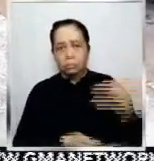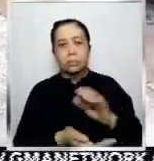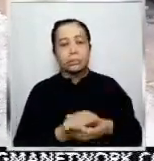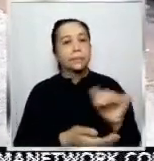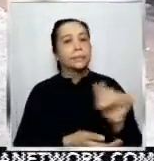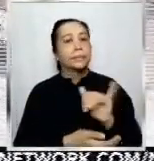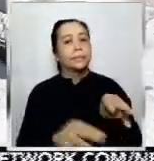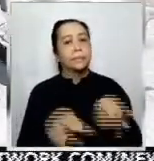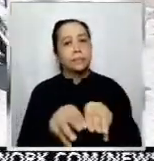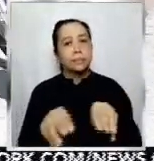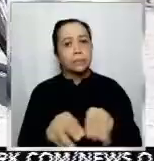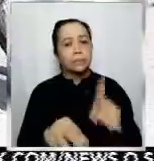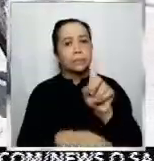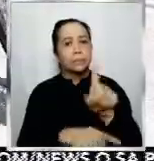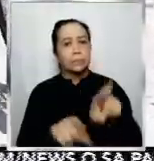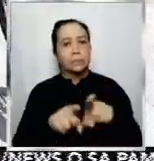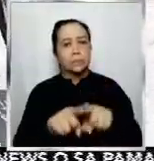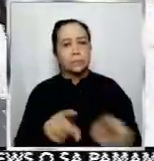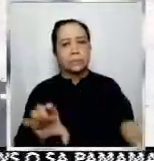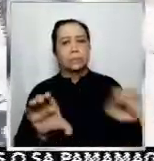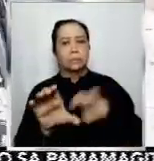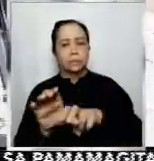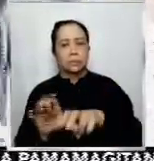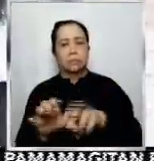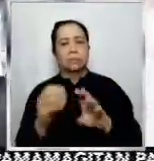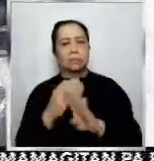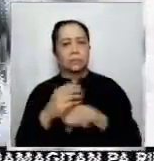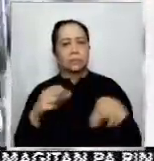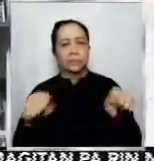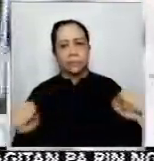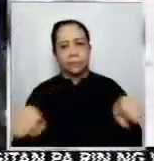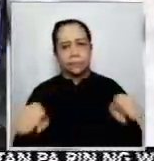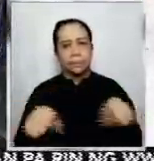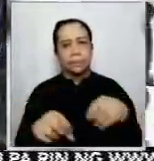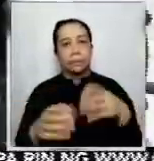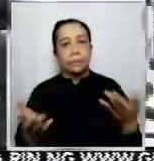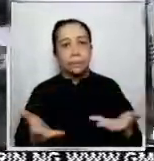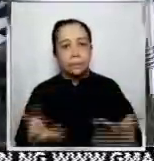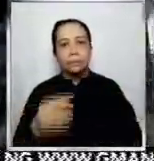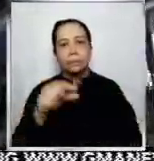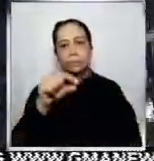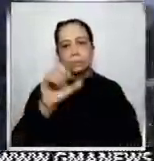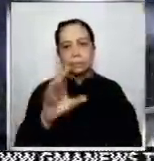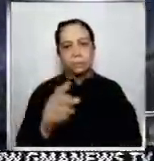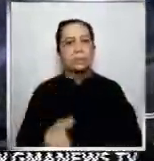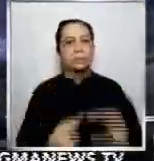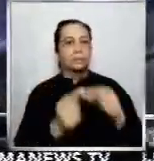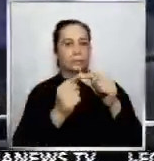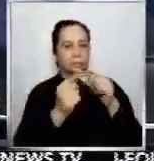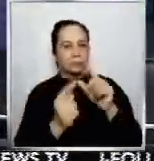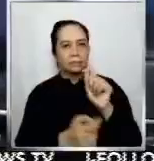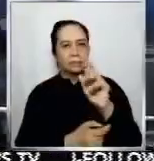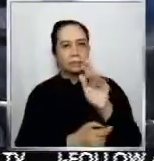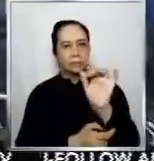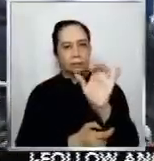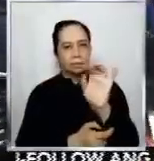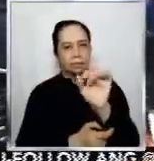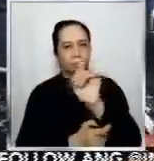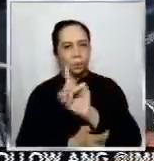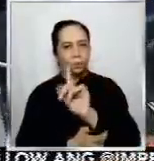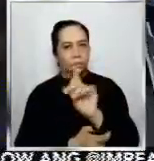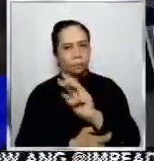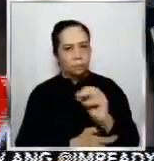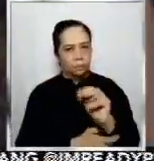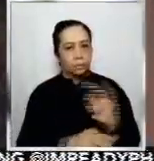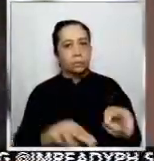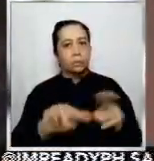City. Special trip na 18 pesos kada kilometro at dagdag piso sa susunod na mga kilometro. Medyo mahirap po, tsaka isa lang